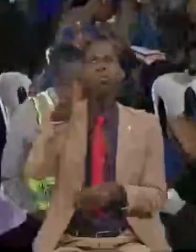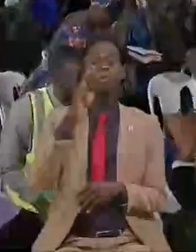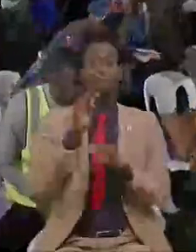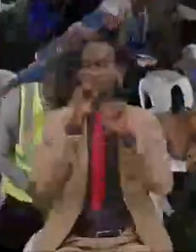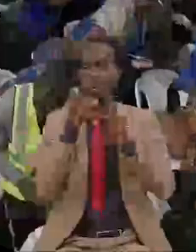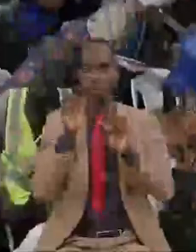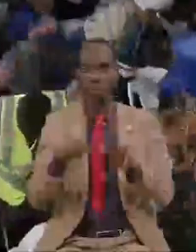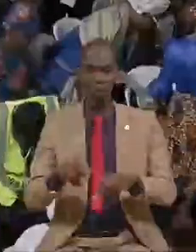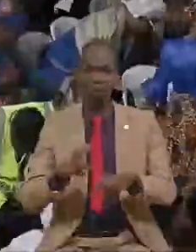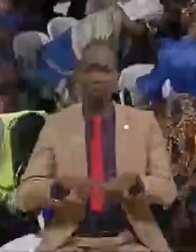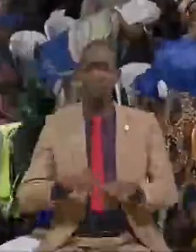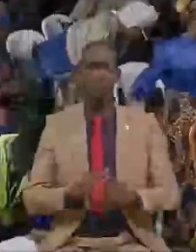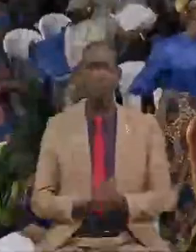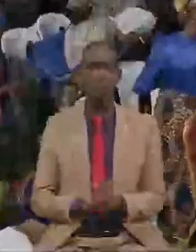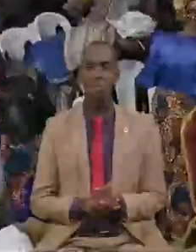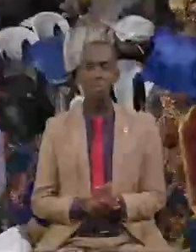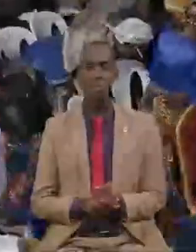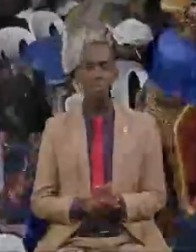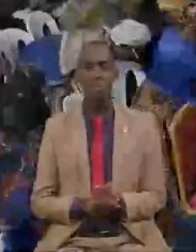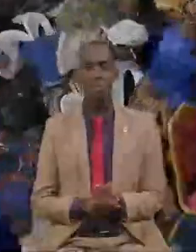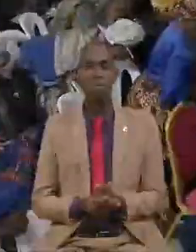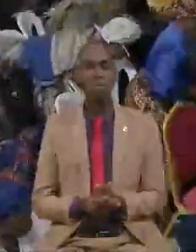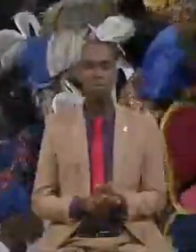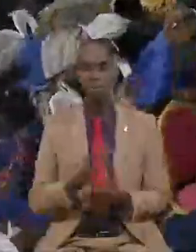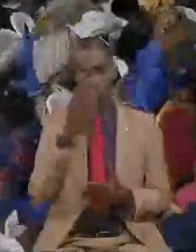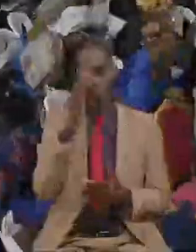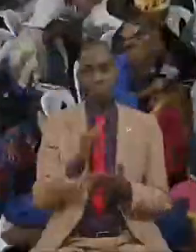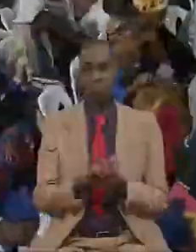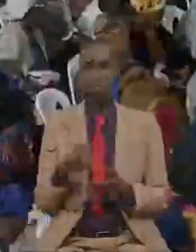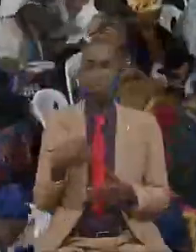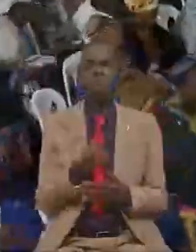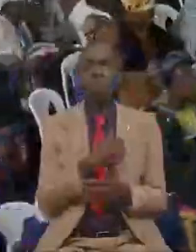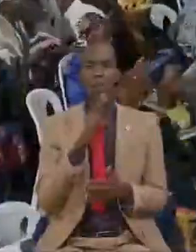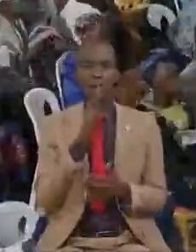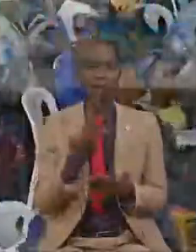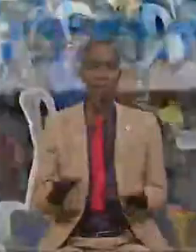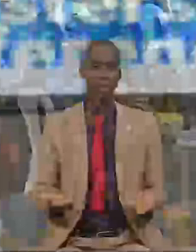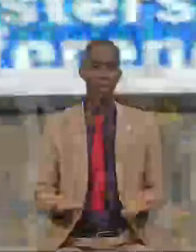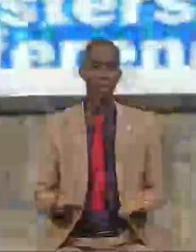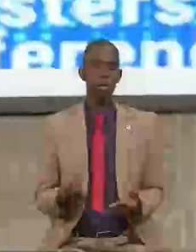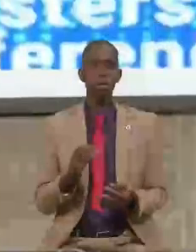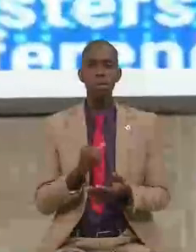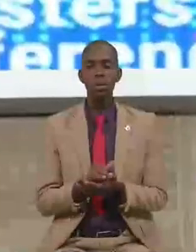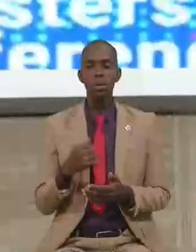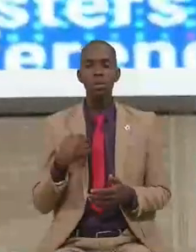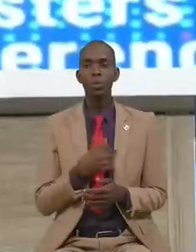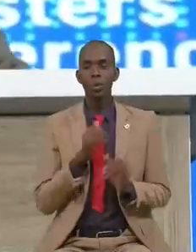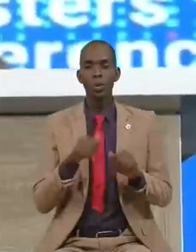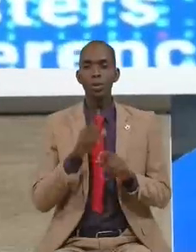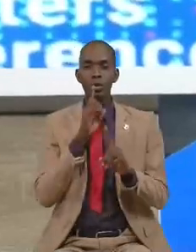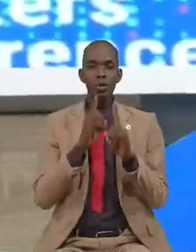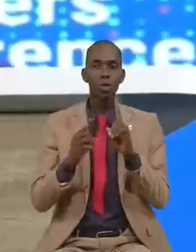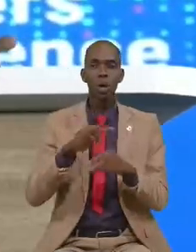Que Dieu bénisse pour vous asseoir. Vous savez que nous sommes là pour parler